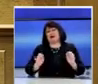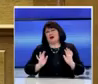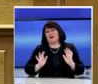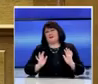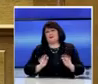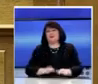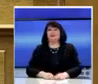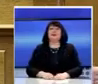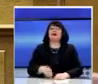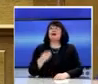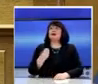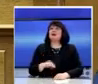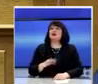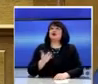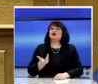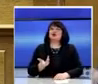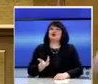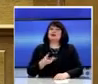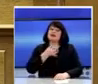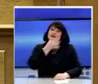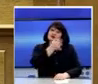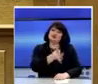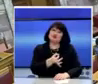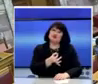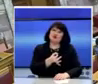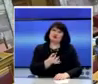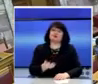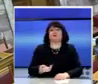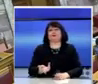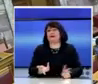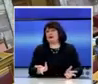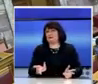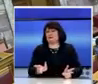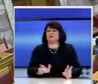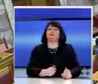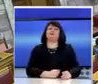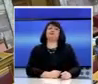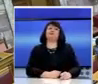το χειρότερο που θα σας πω